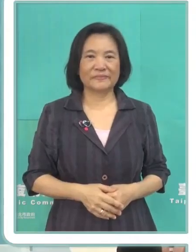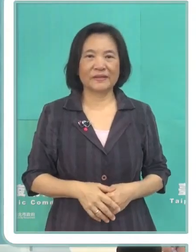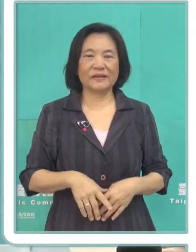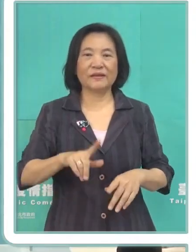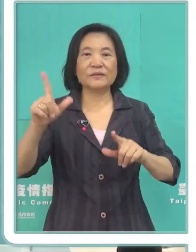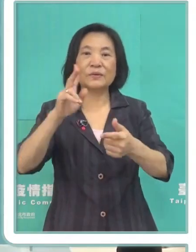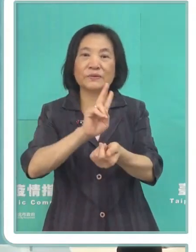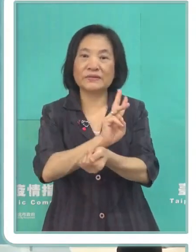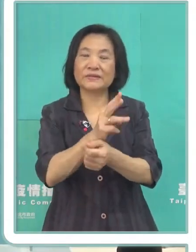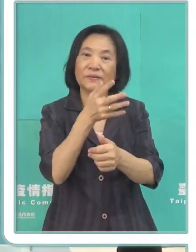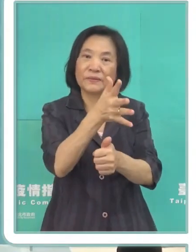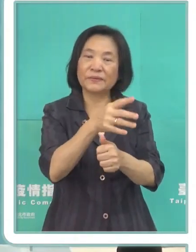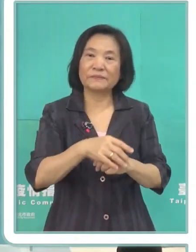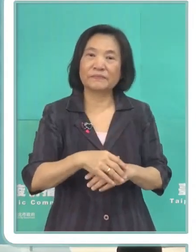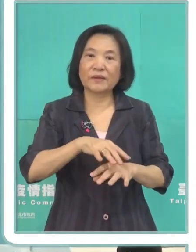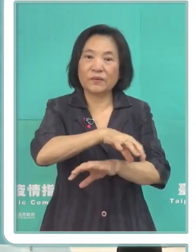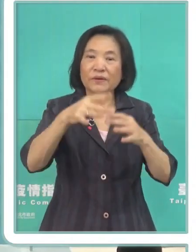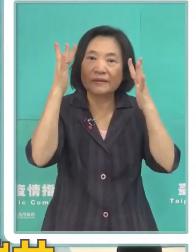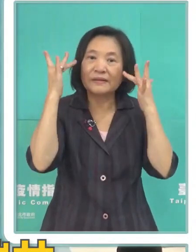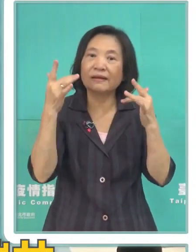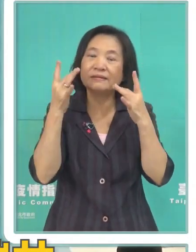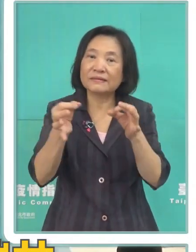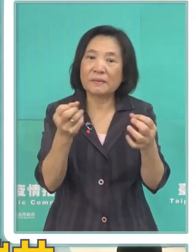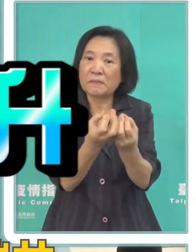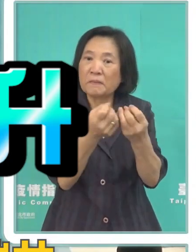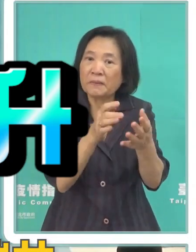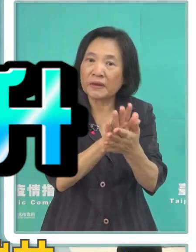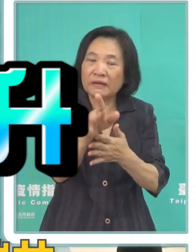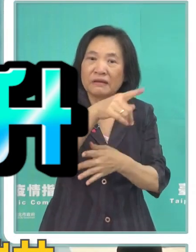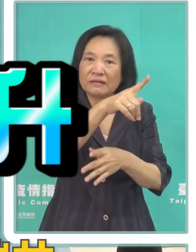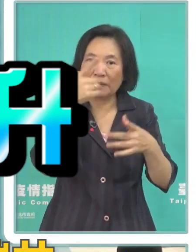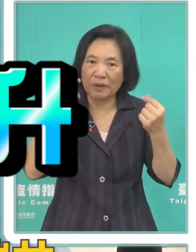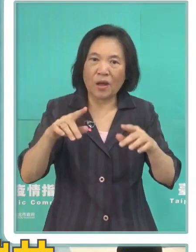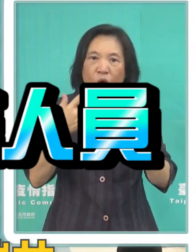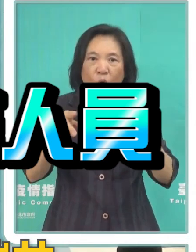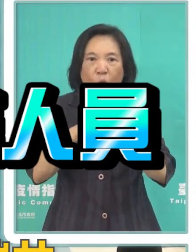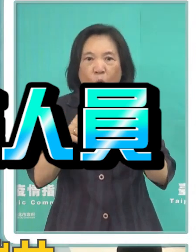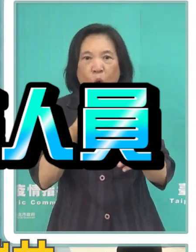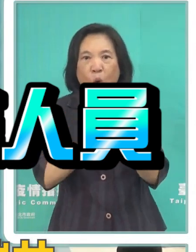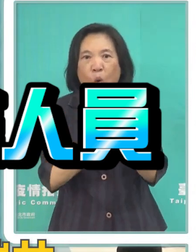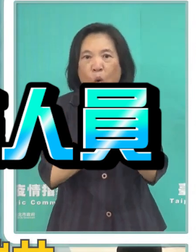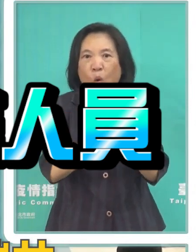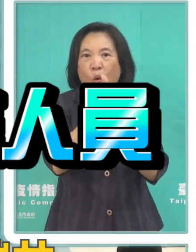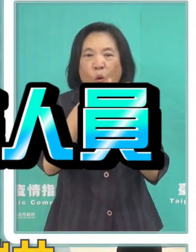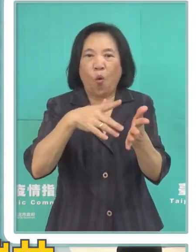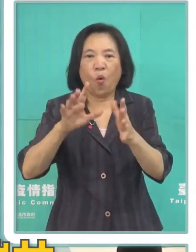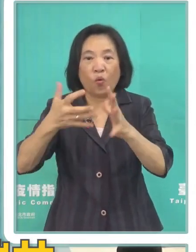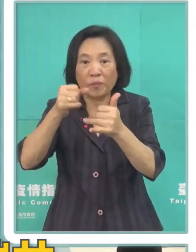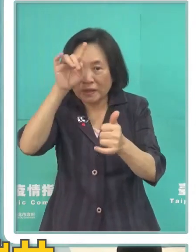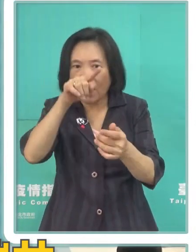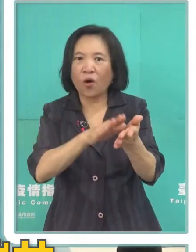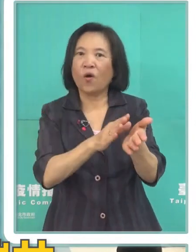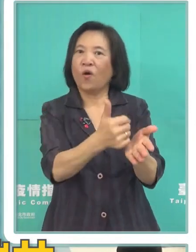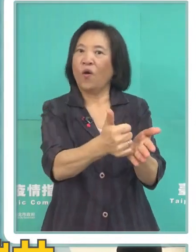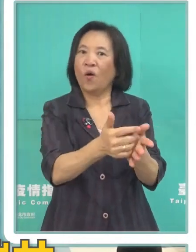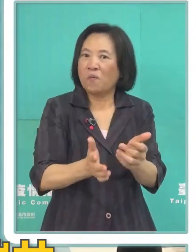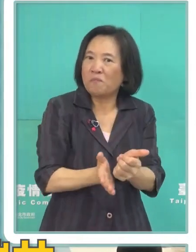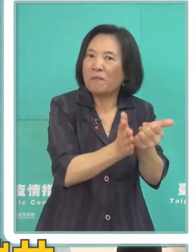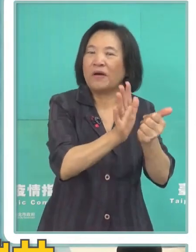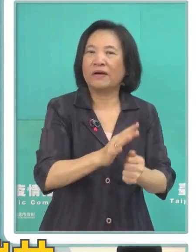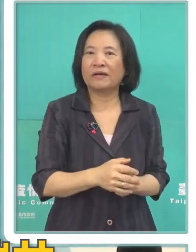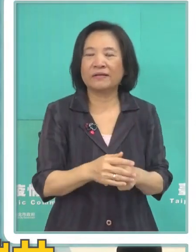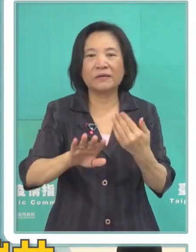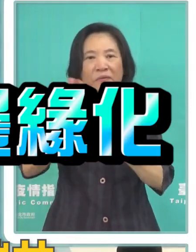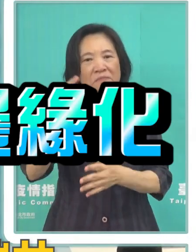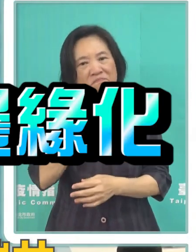东森提问，市长怎么看淮南市场事件后您的声量攀升，获得许多国民党人员的赞声支持，